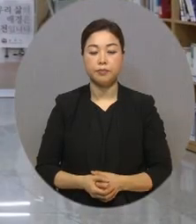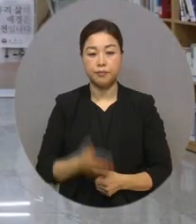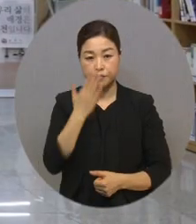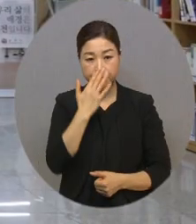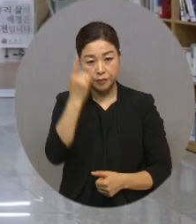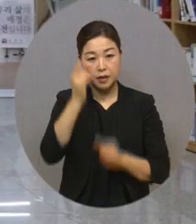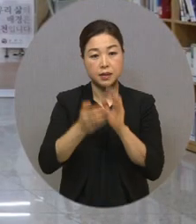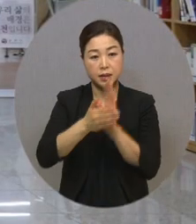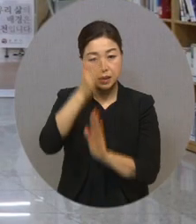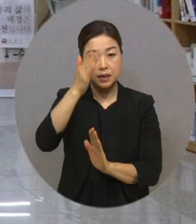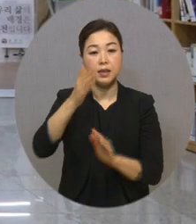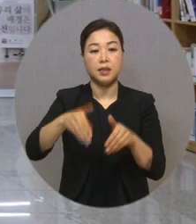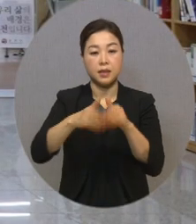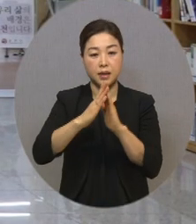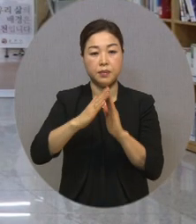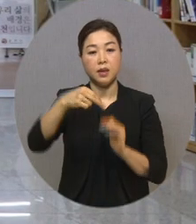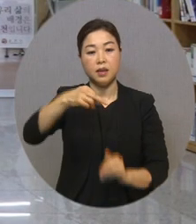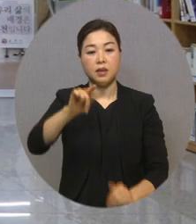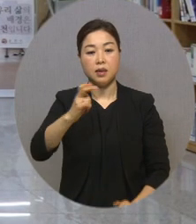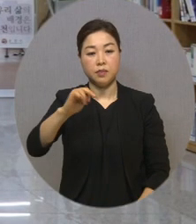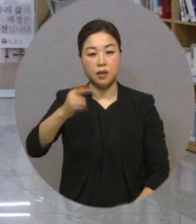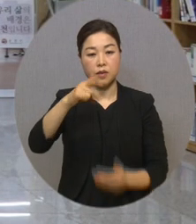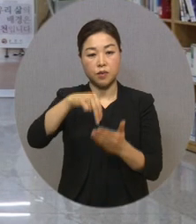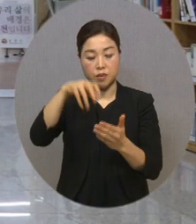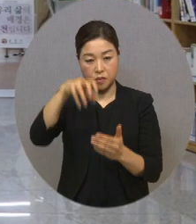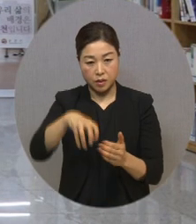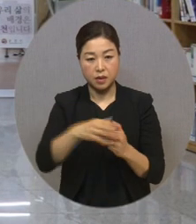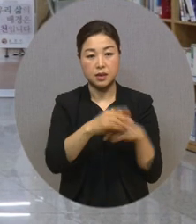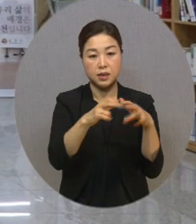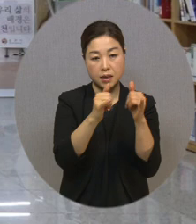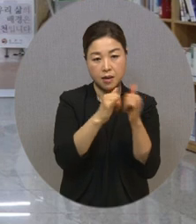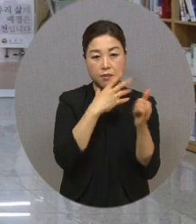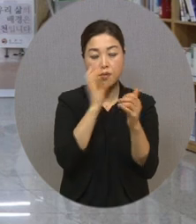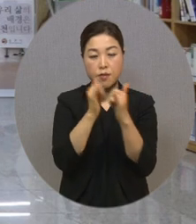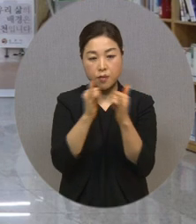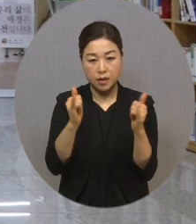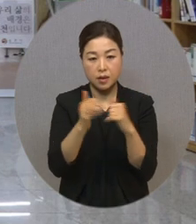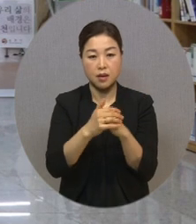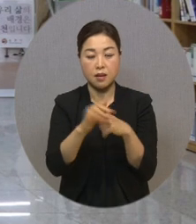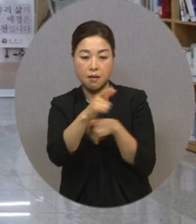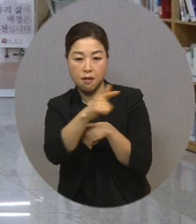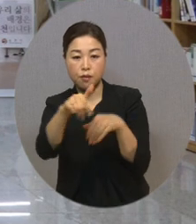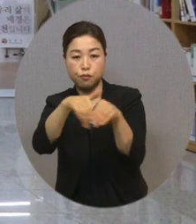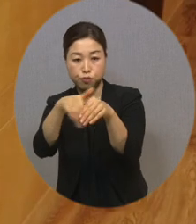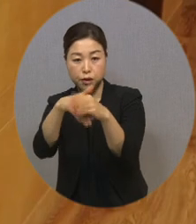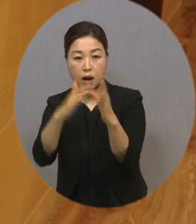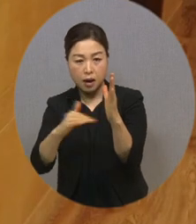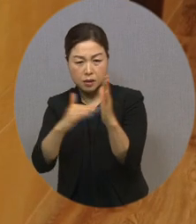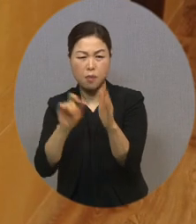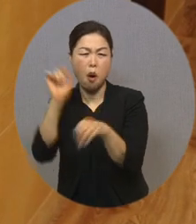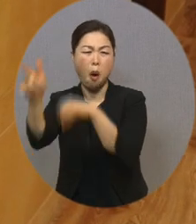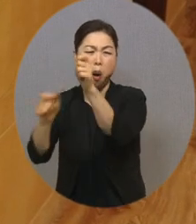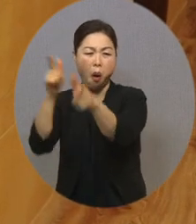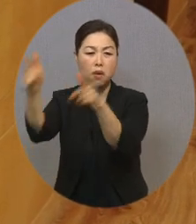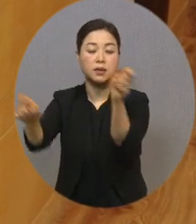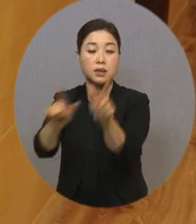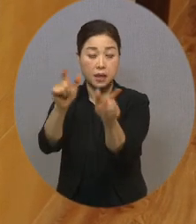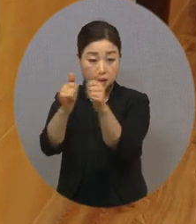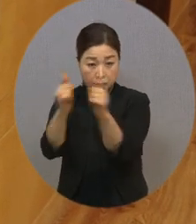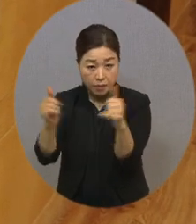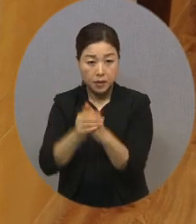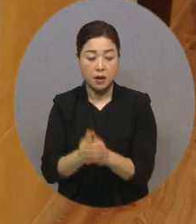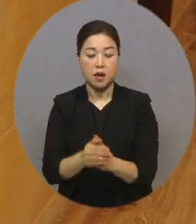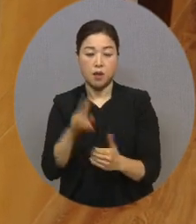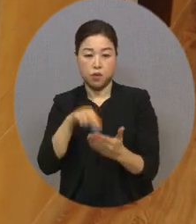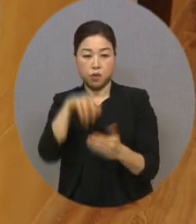순천시립 삼산도서관은 장애인, 어르신, 다문화가정, 원거리 거주자 등 도서관 방문이 불편한